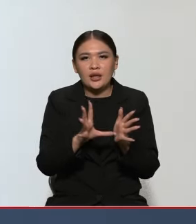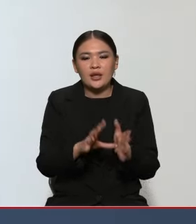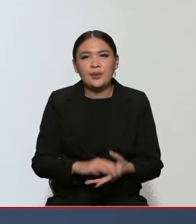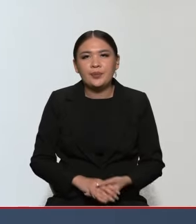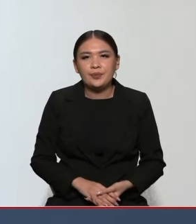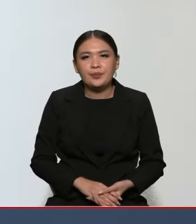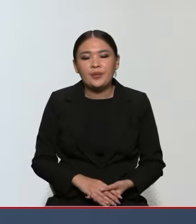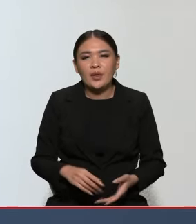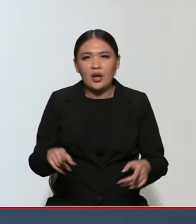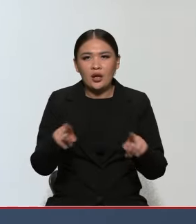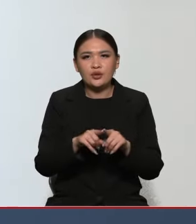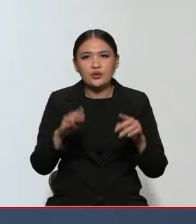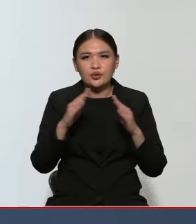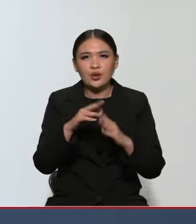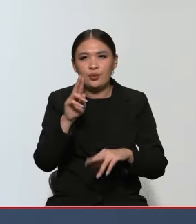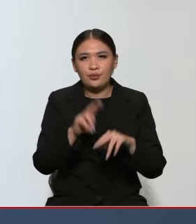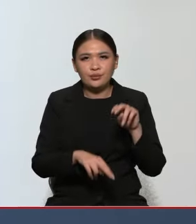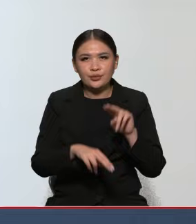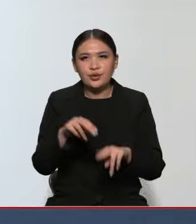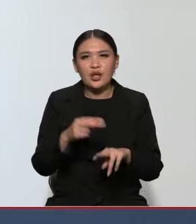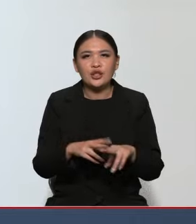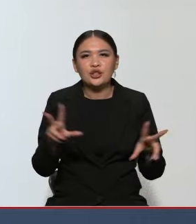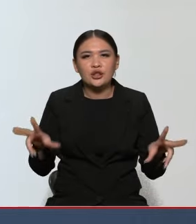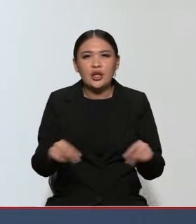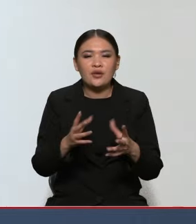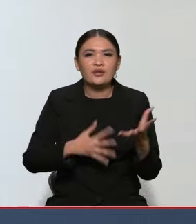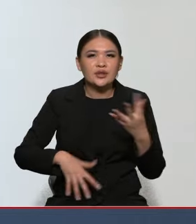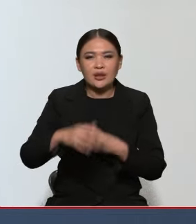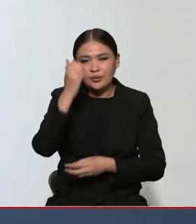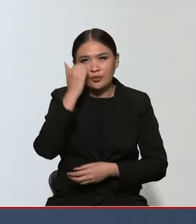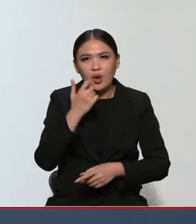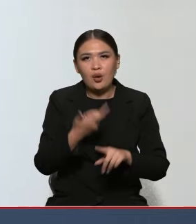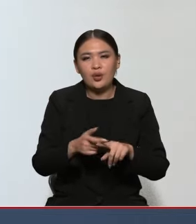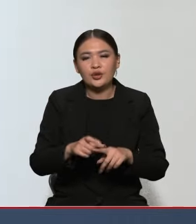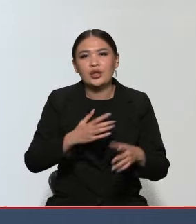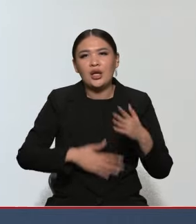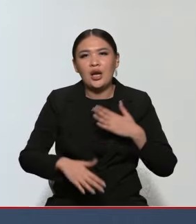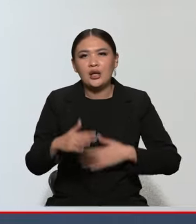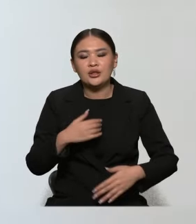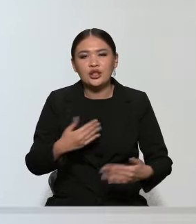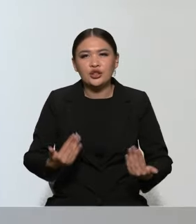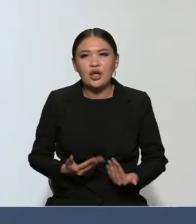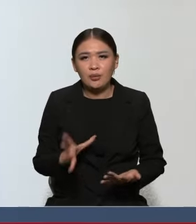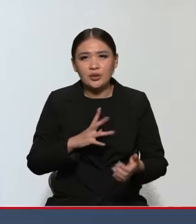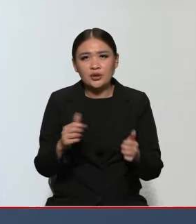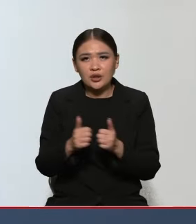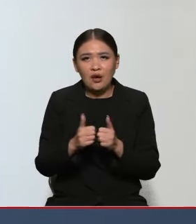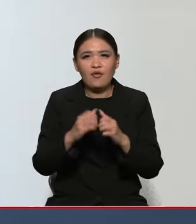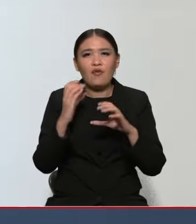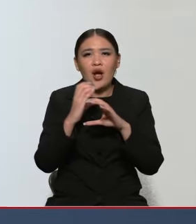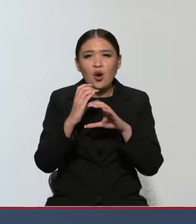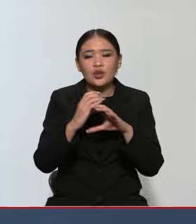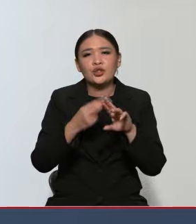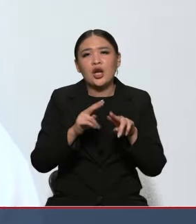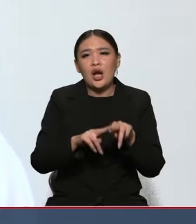Такой дом нам построило государство. Мы счастливы. Всем огромное спасибо. Очень рады. В Паводок мы жили у соседей, в вагончиках. Но